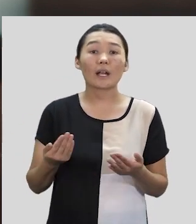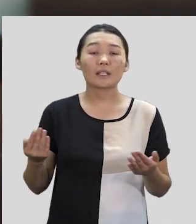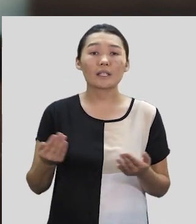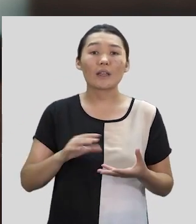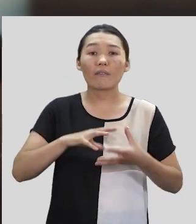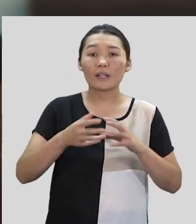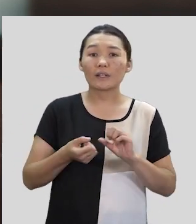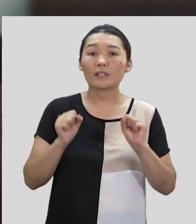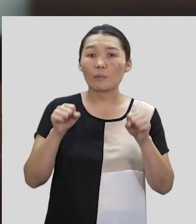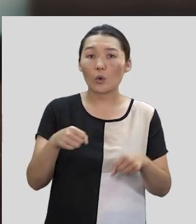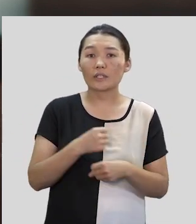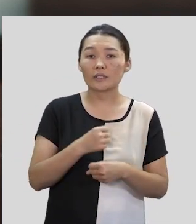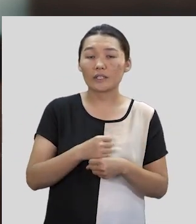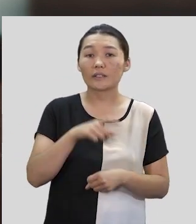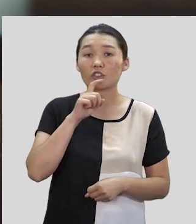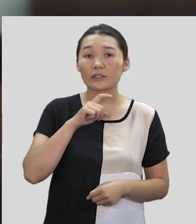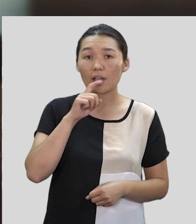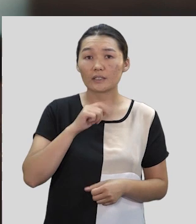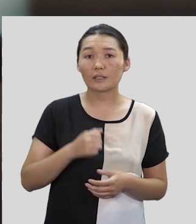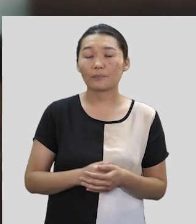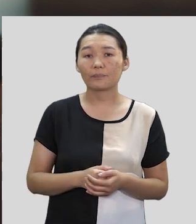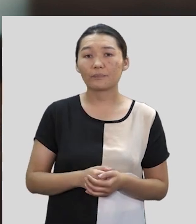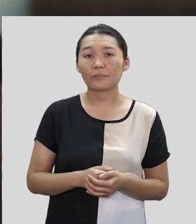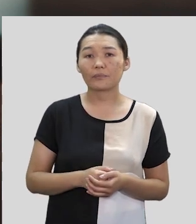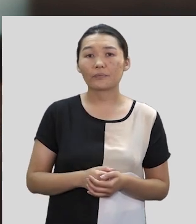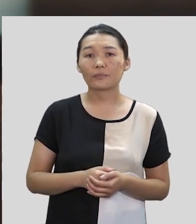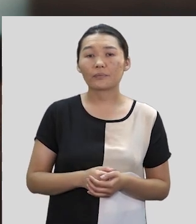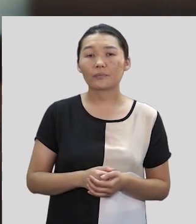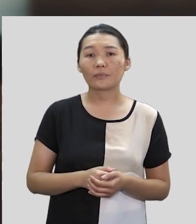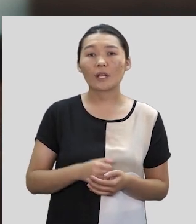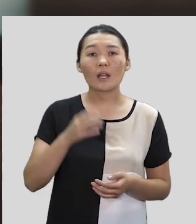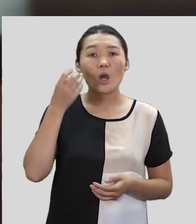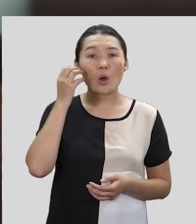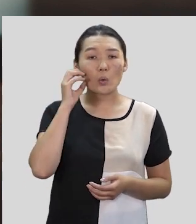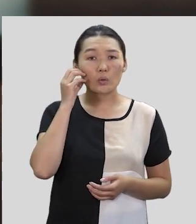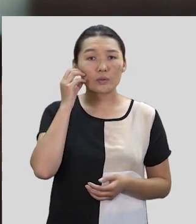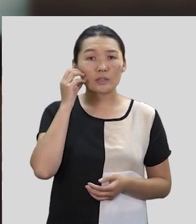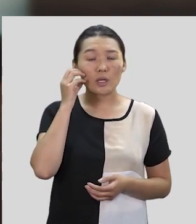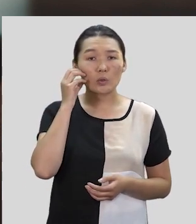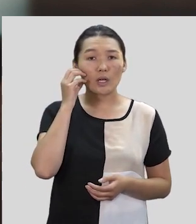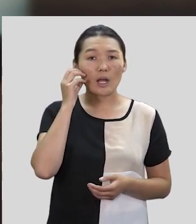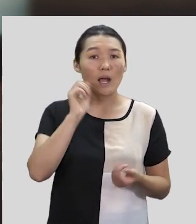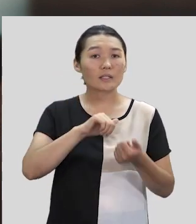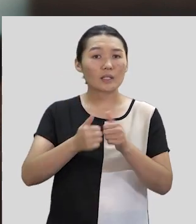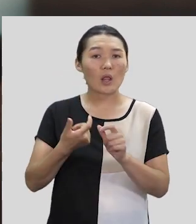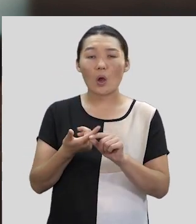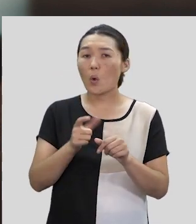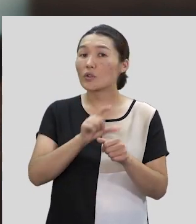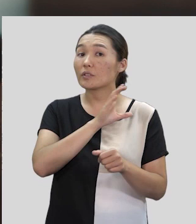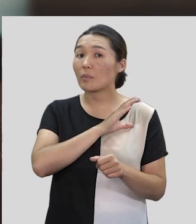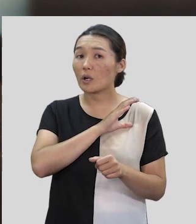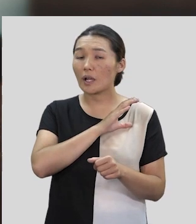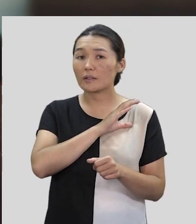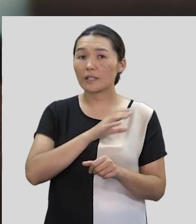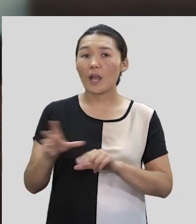мы можем сделать и сюжета сказки несмотря на то что старуха стала очень богатой счастье